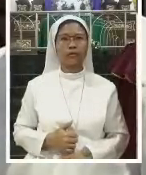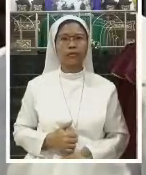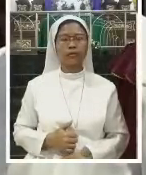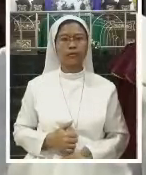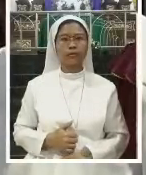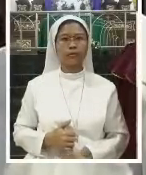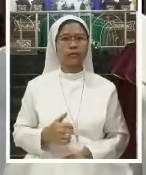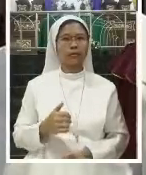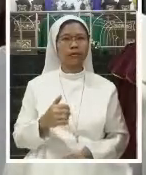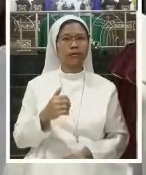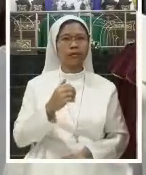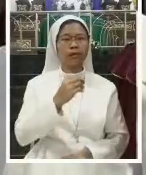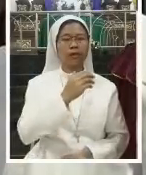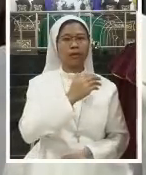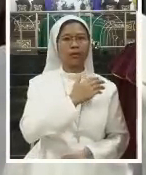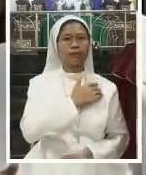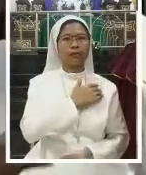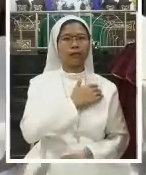asin ang aki,